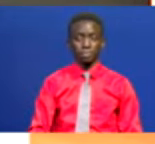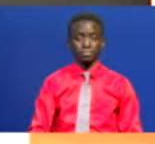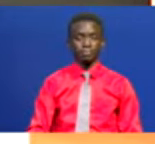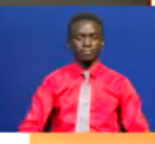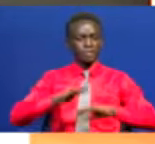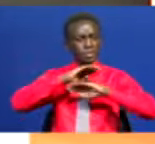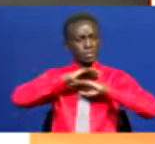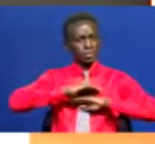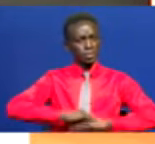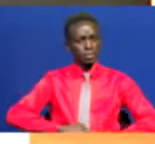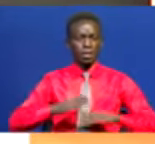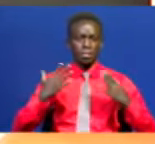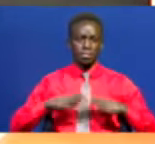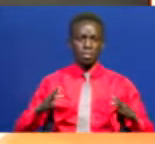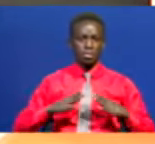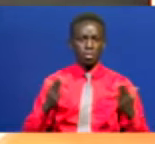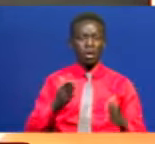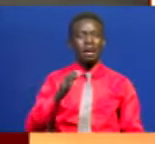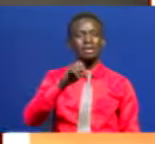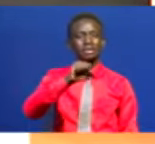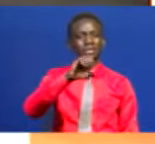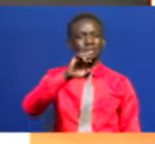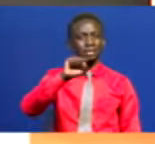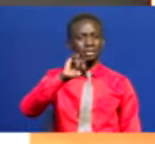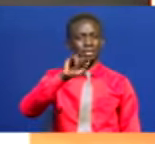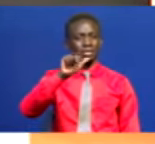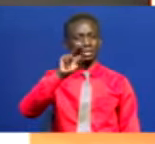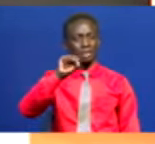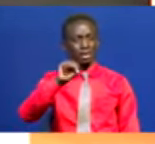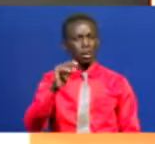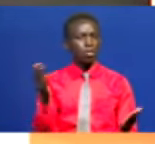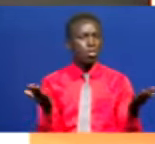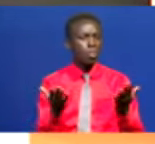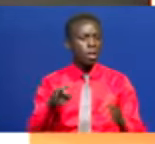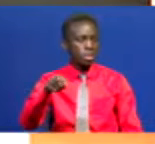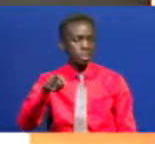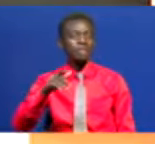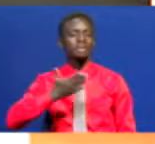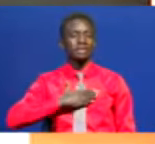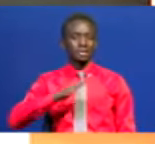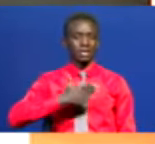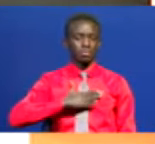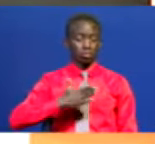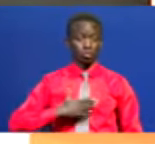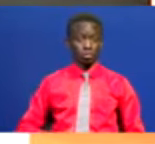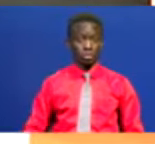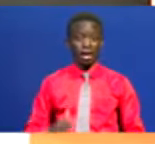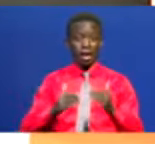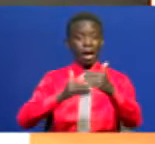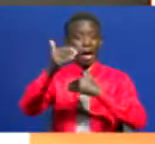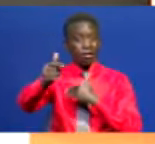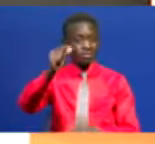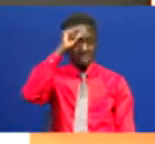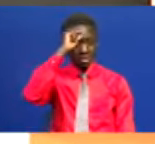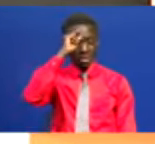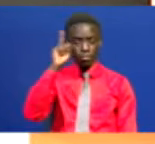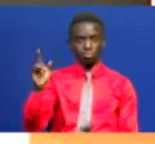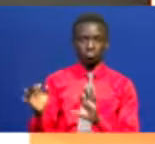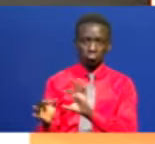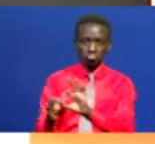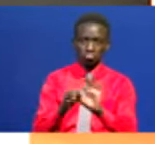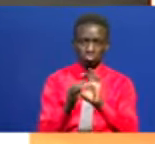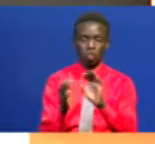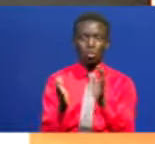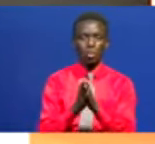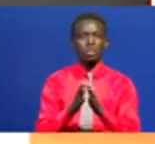Afueni kwa wakazi wa kijiji cha Sesesian katika eneo bunge la Samburu Mashariki baada ya serikali ya kaunti hiyo kwa ushirikiano na hazina ya